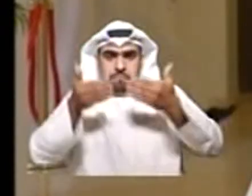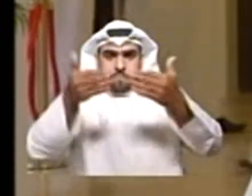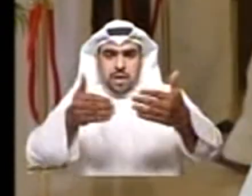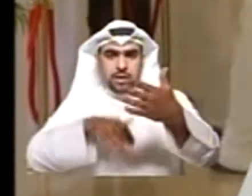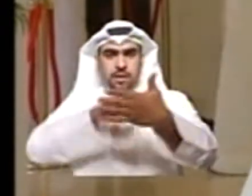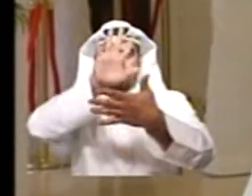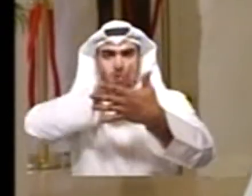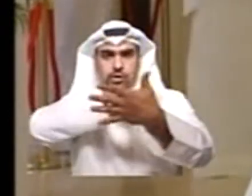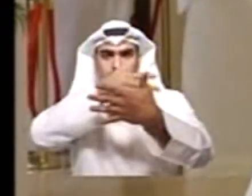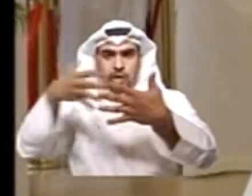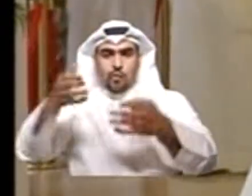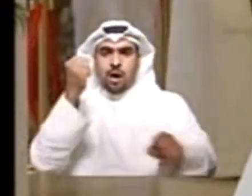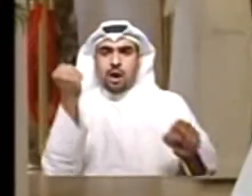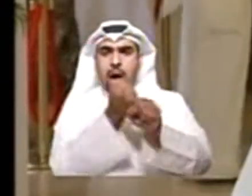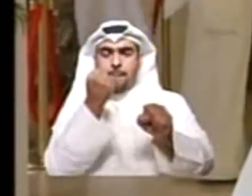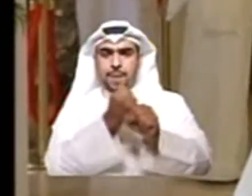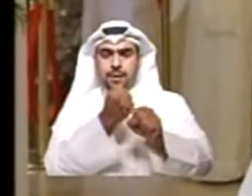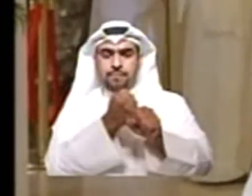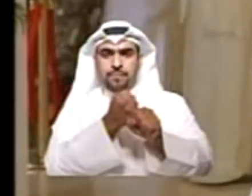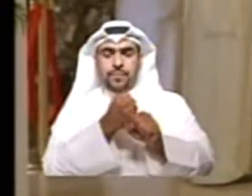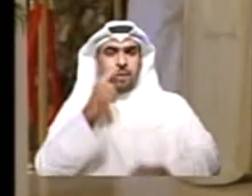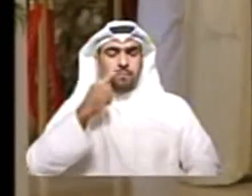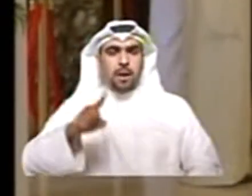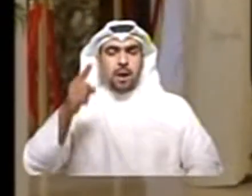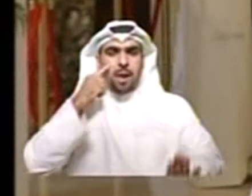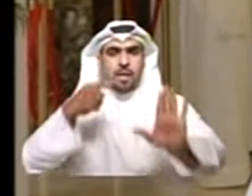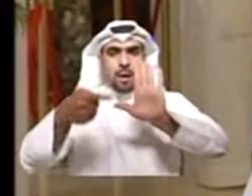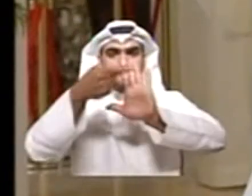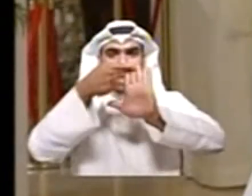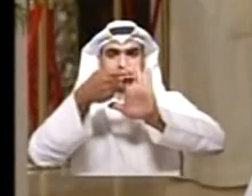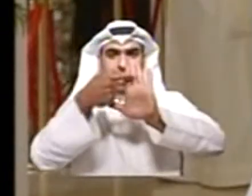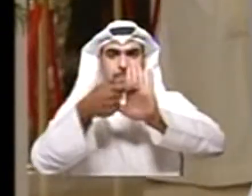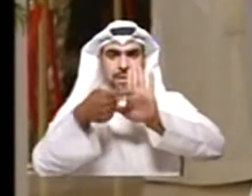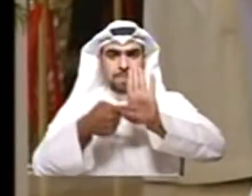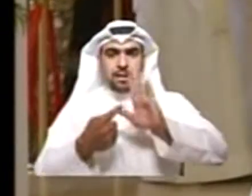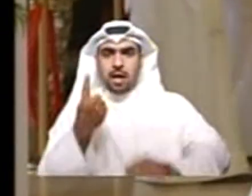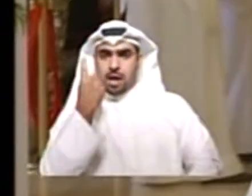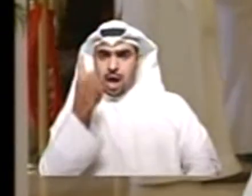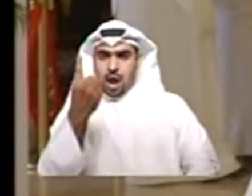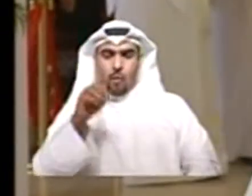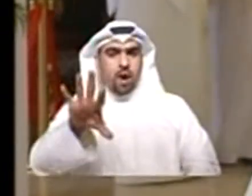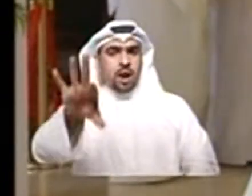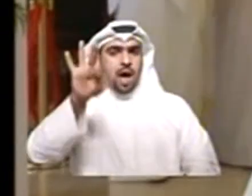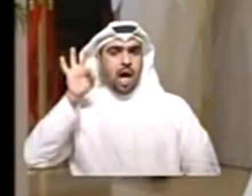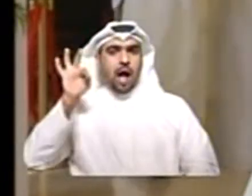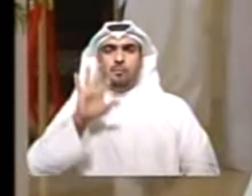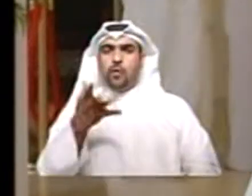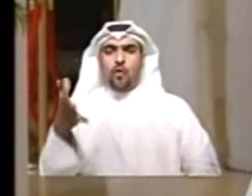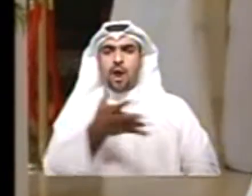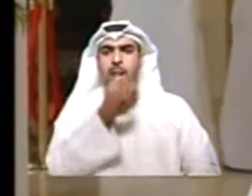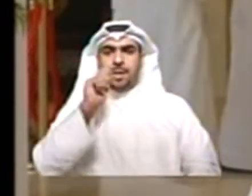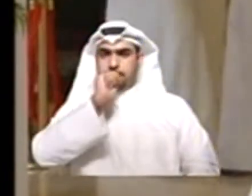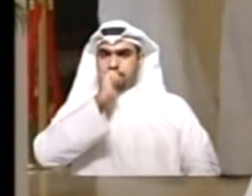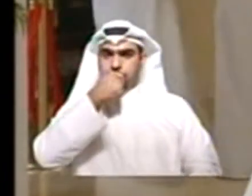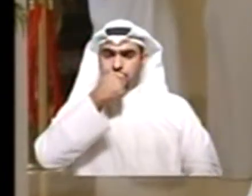جدول أعماله، وكان البند الأول هو انتخابات مكتب المجلس من حيث أمين سر مجلس الأمة،